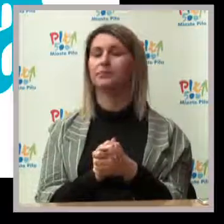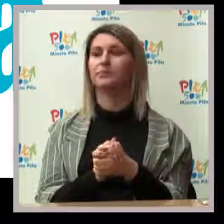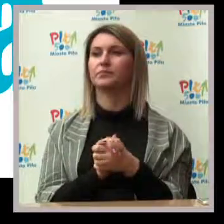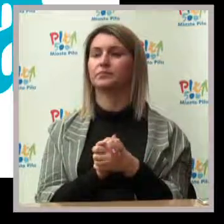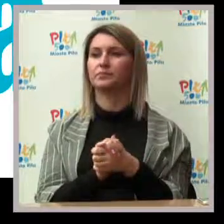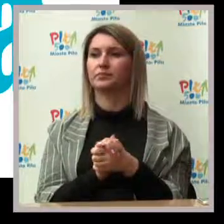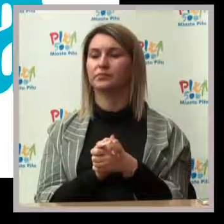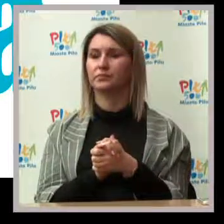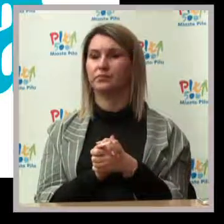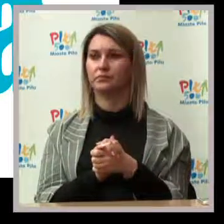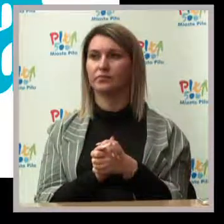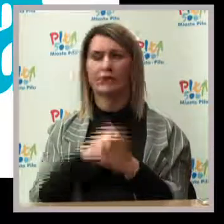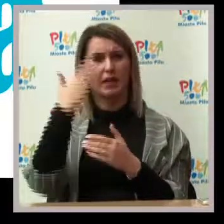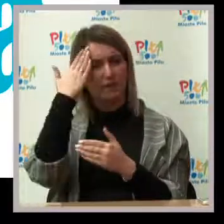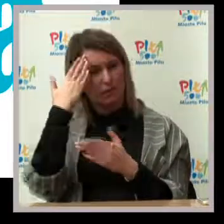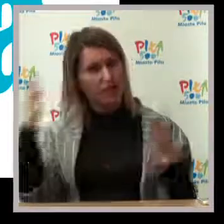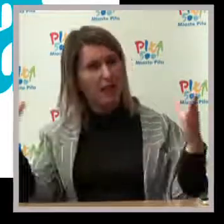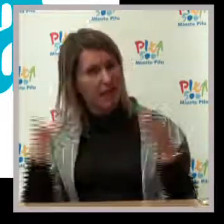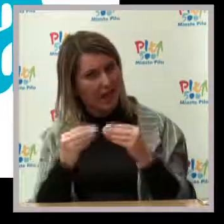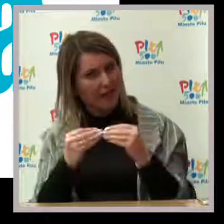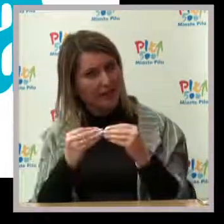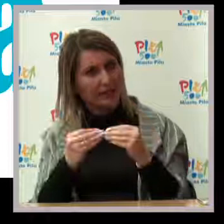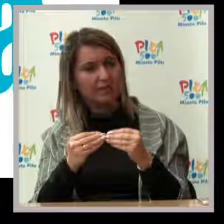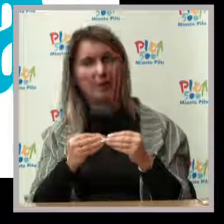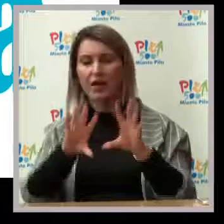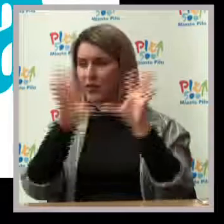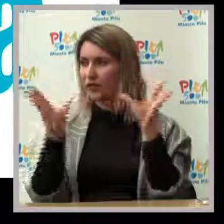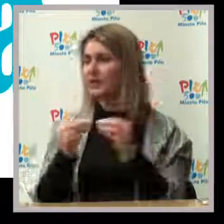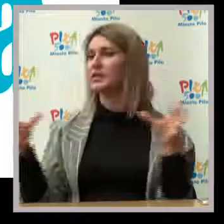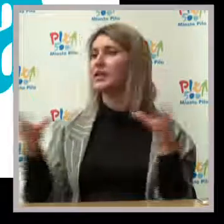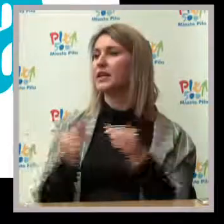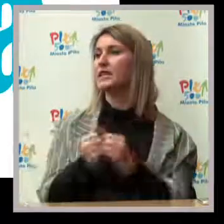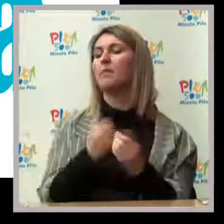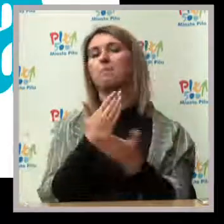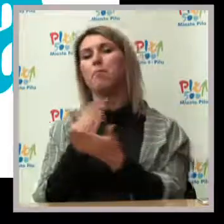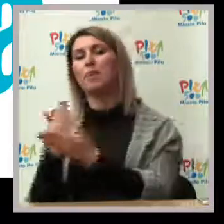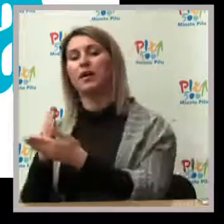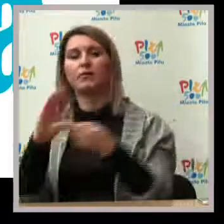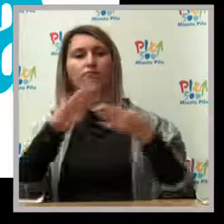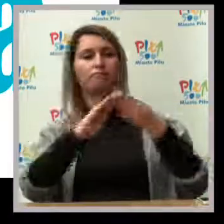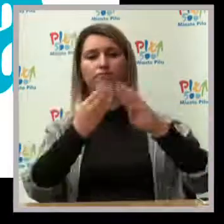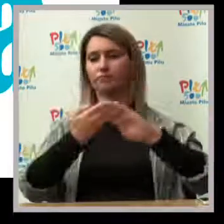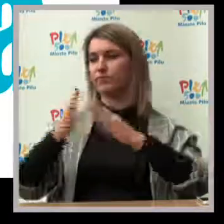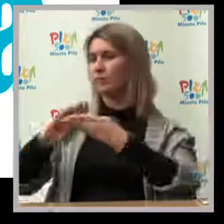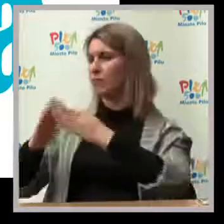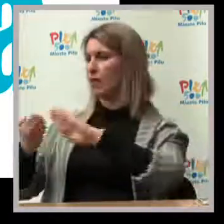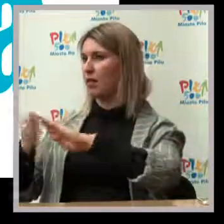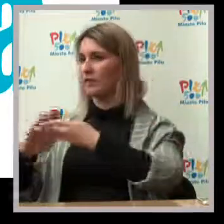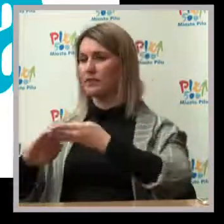by wspólnymi siłami, razem się wspierając, wystąpić